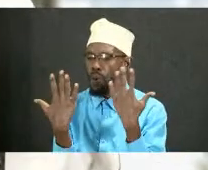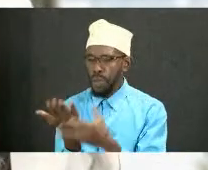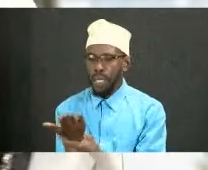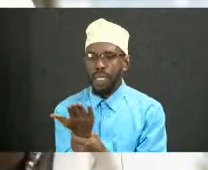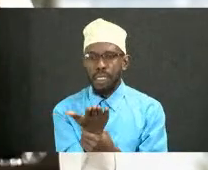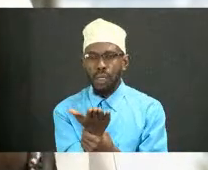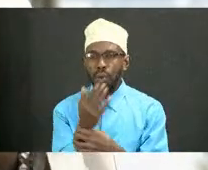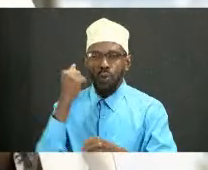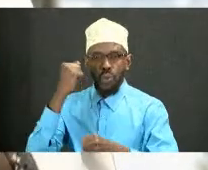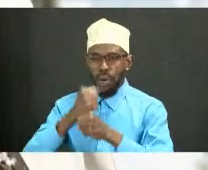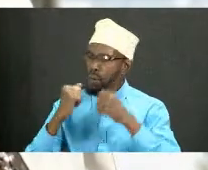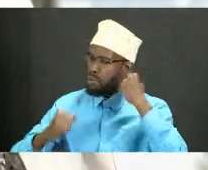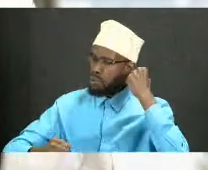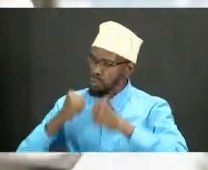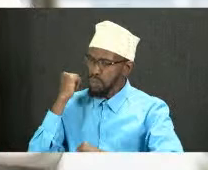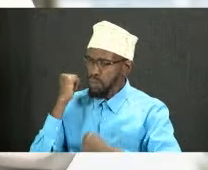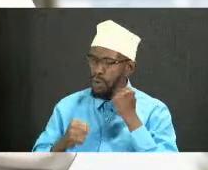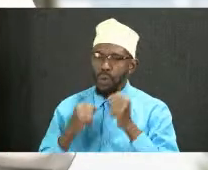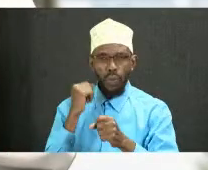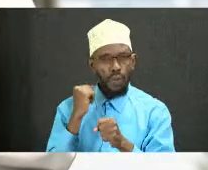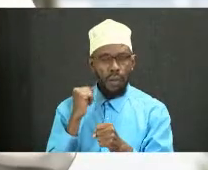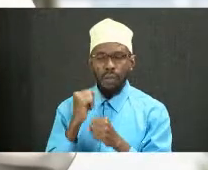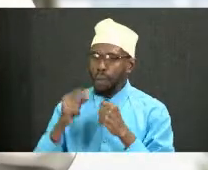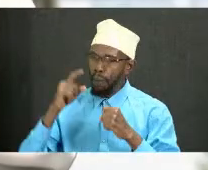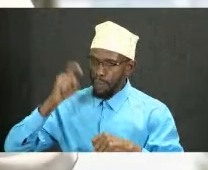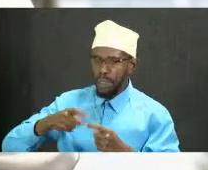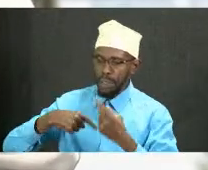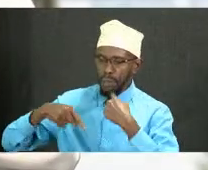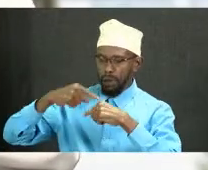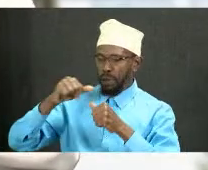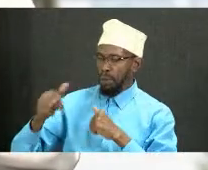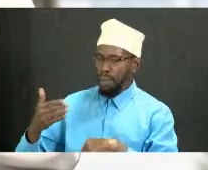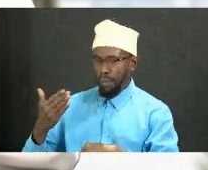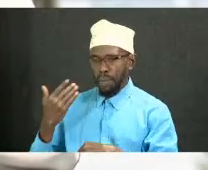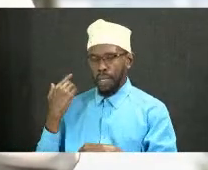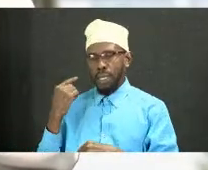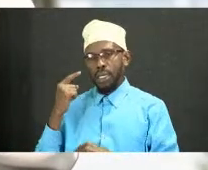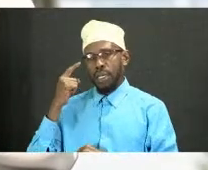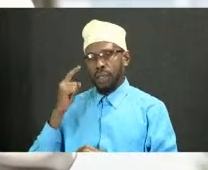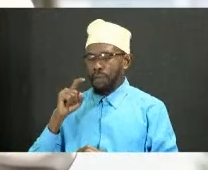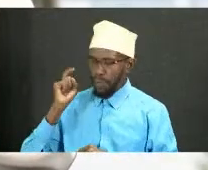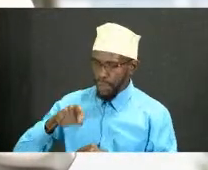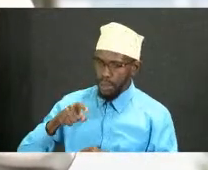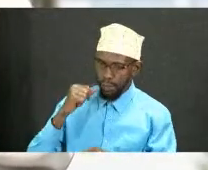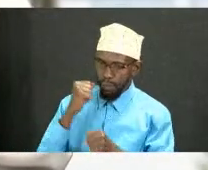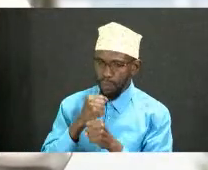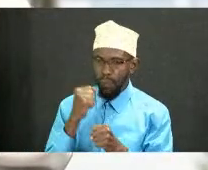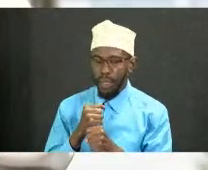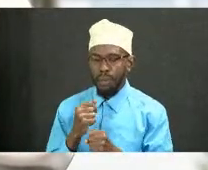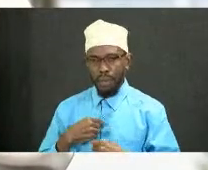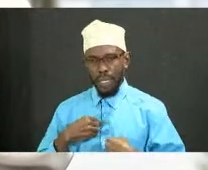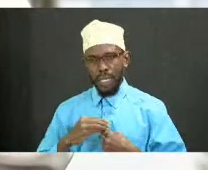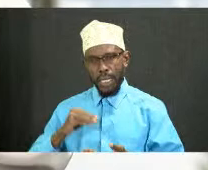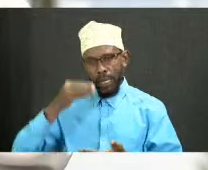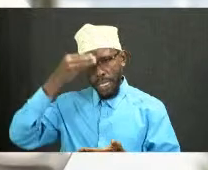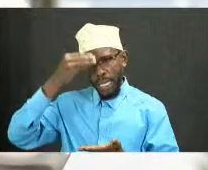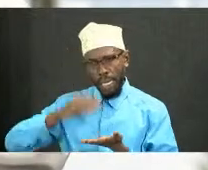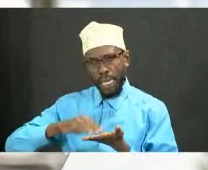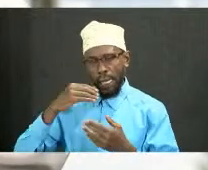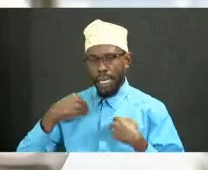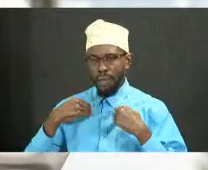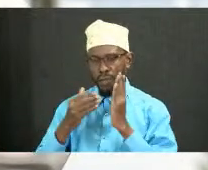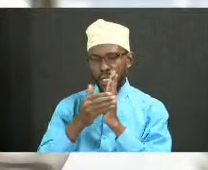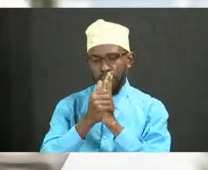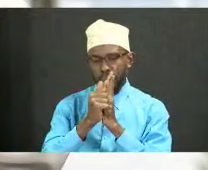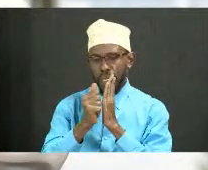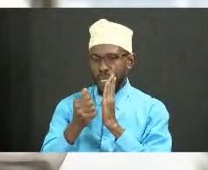umekwenda mbio, umekata jasho na kadhalika. Kwa hivyo lazima turudi nyuma. Naam, kazi ile ambayo nimesomea, ujuzi ambao niko